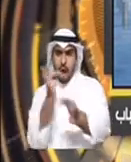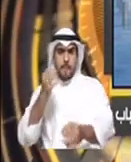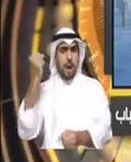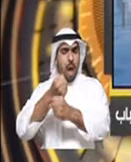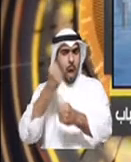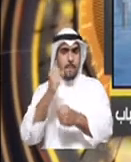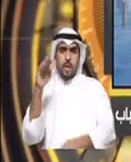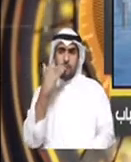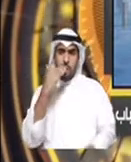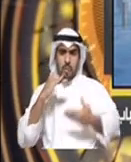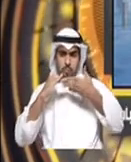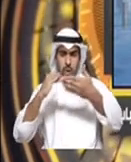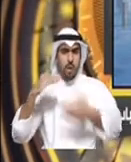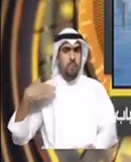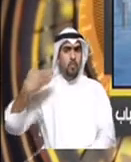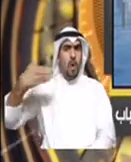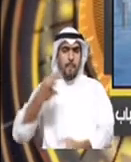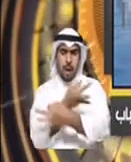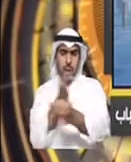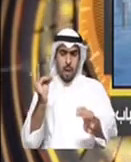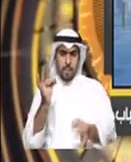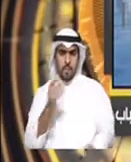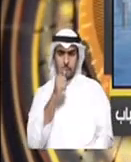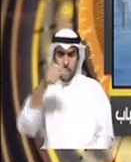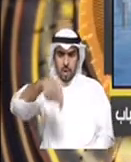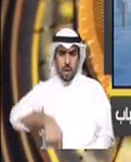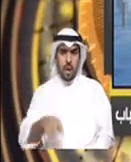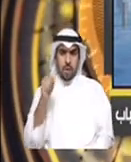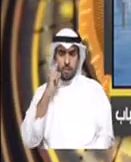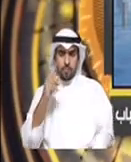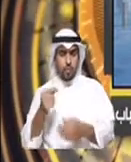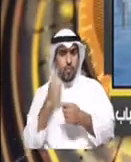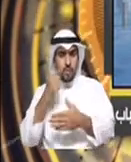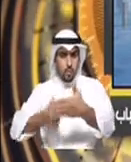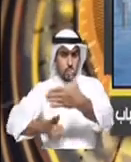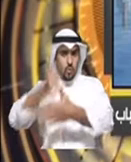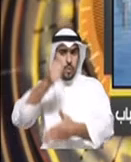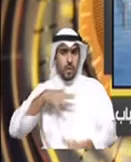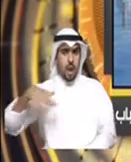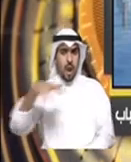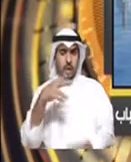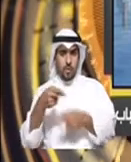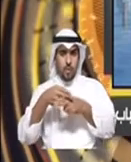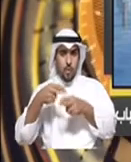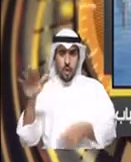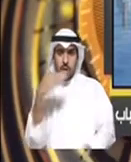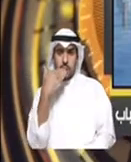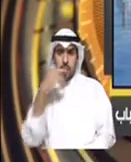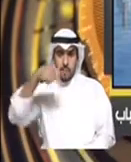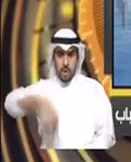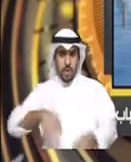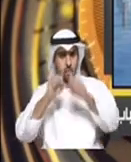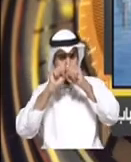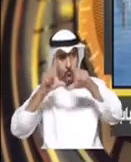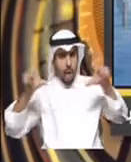أثر هذه المبادرات وأثر هذه النتاج اللي قاعد يقدمه الشاب الكويتي على أرض الواقع ملحوظ،